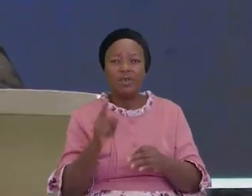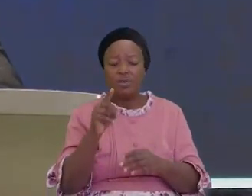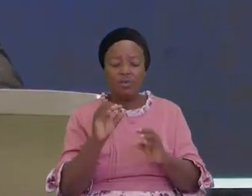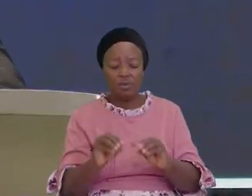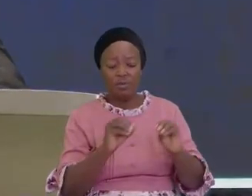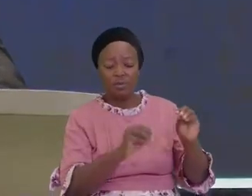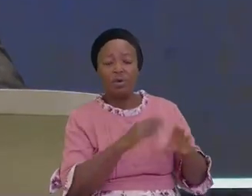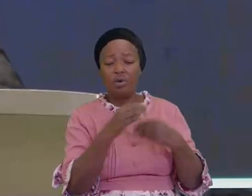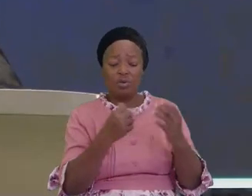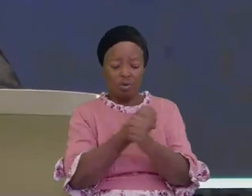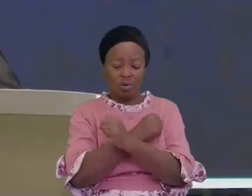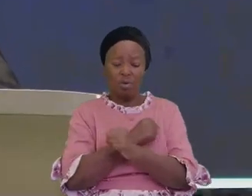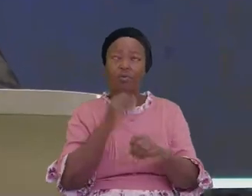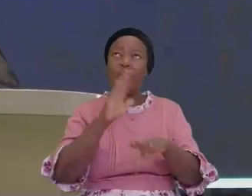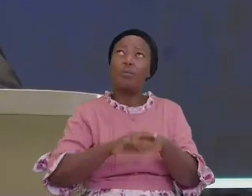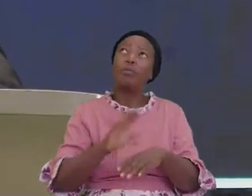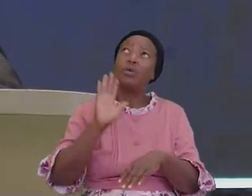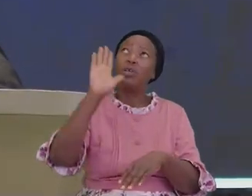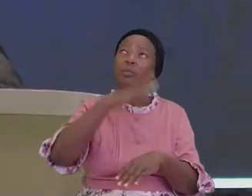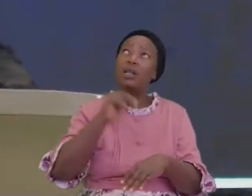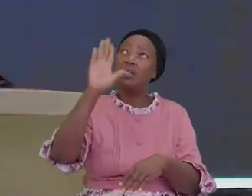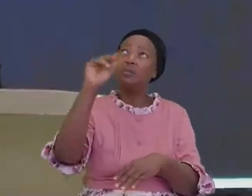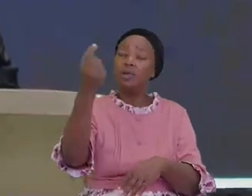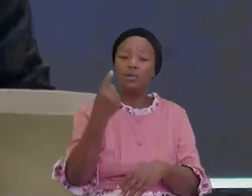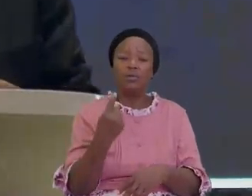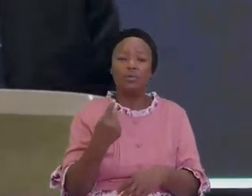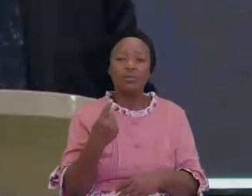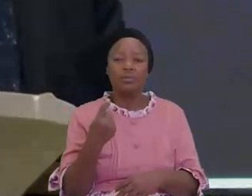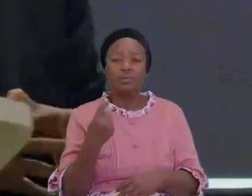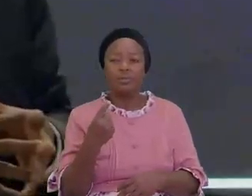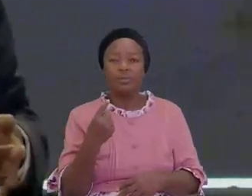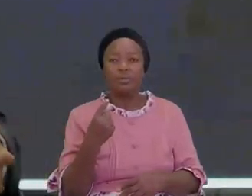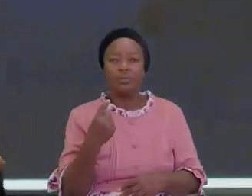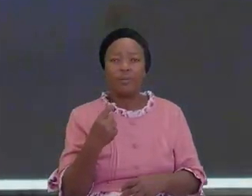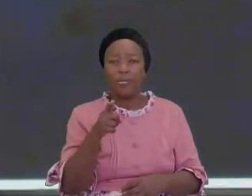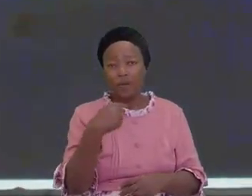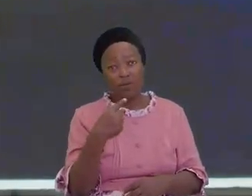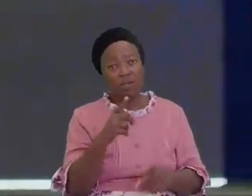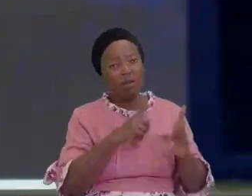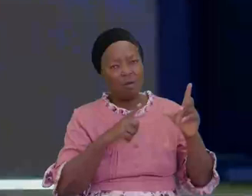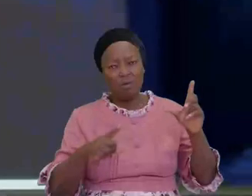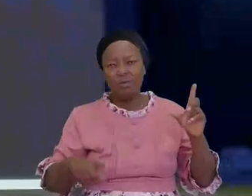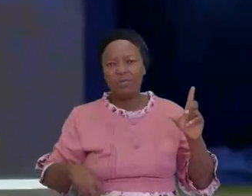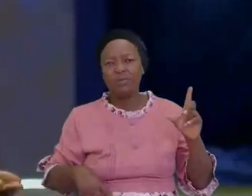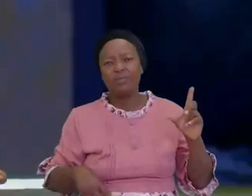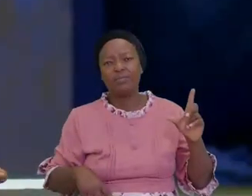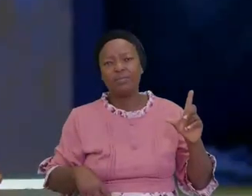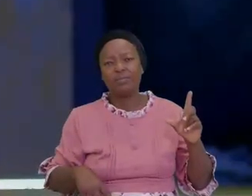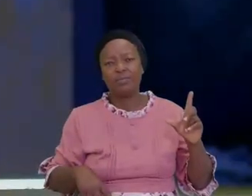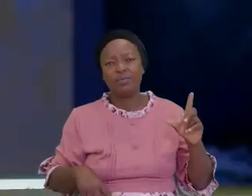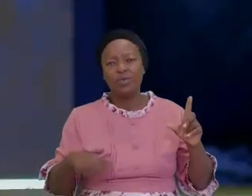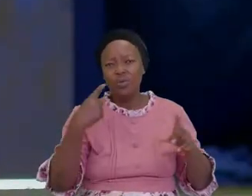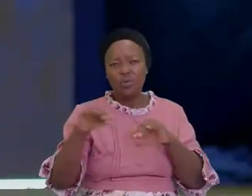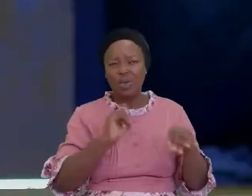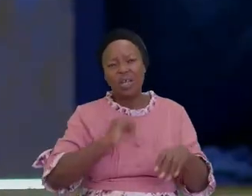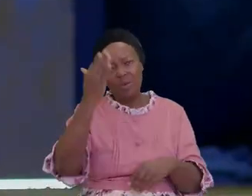Si tu centres ton affection sur lui, il pourra agir avec toi. Dis Seigneur,